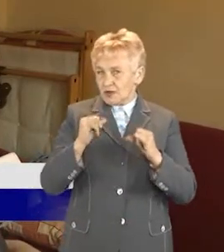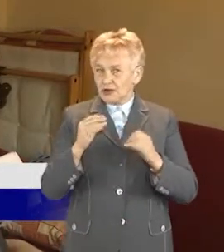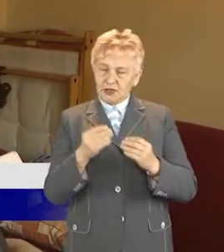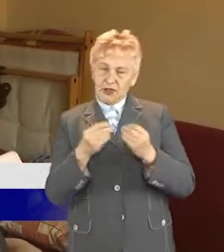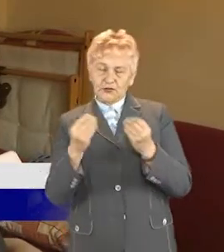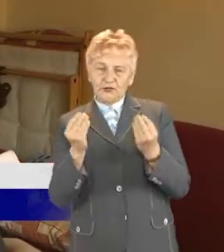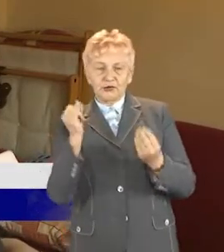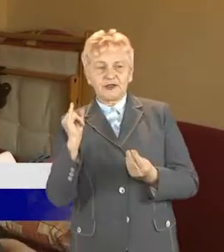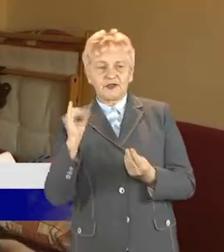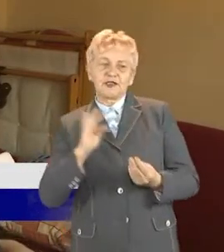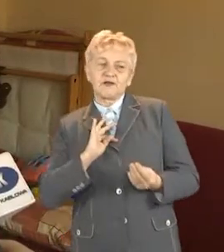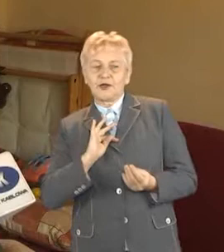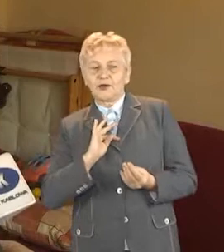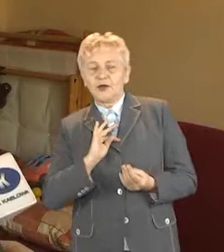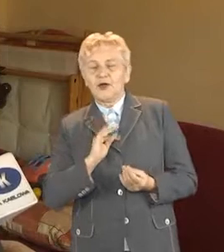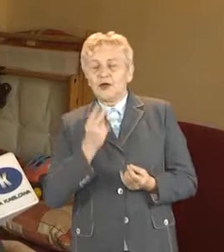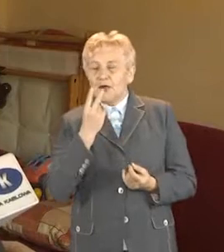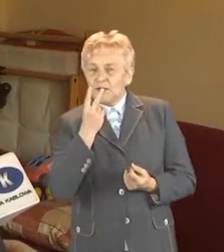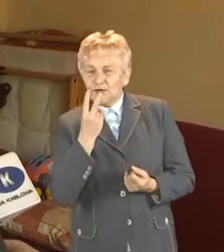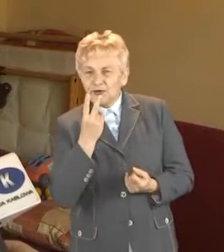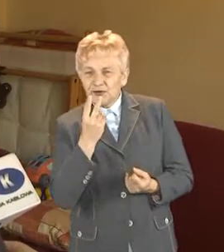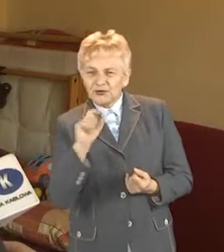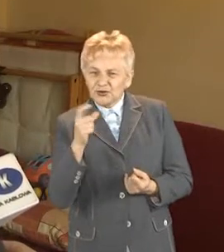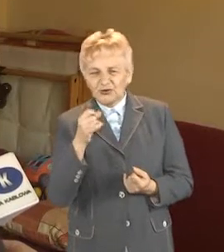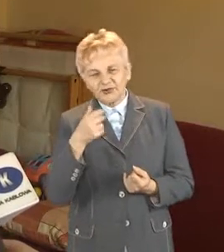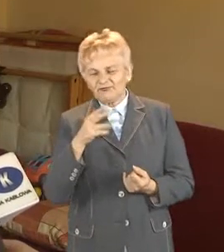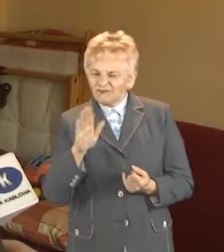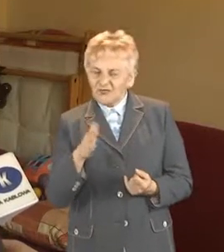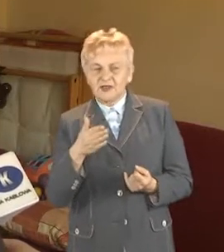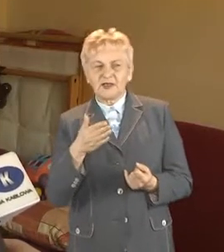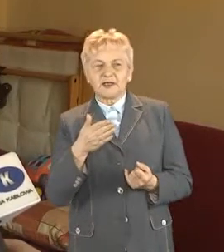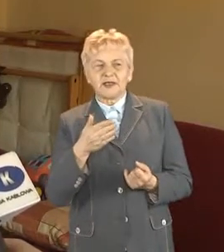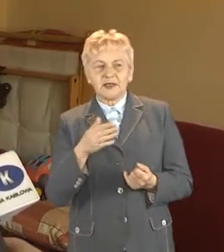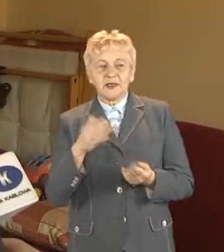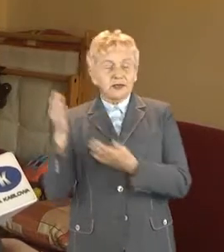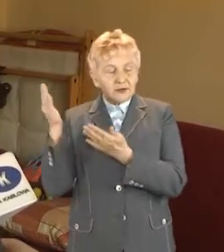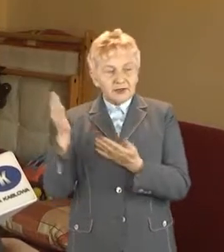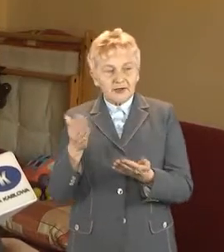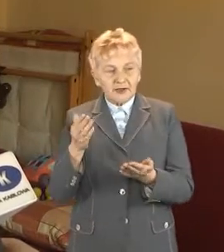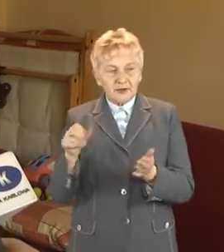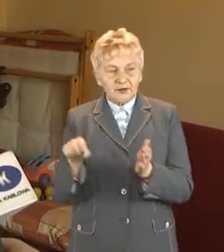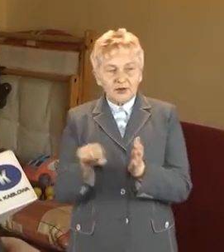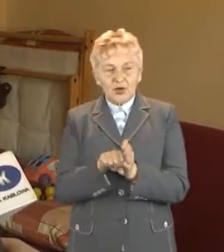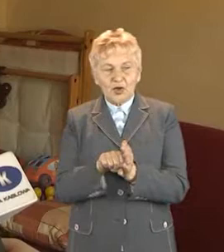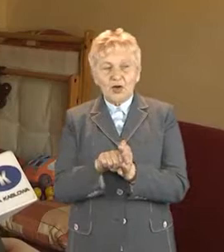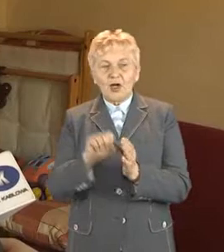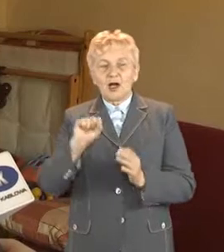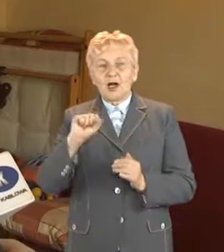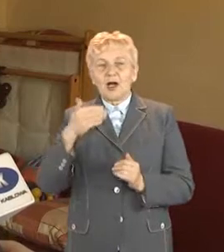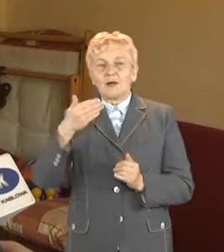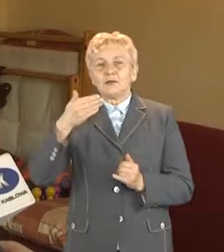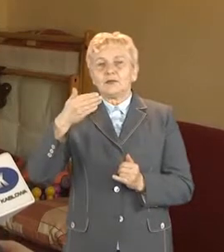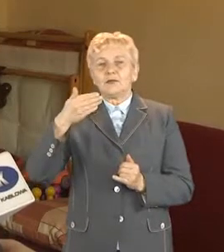zaniepokojeni rozwojem swojego dziecka, którzy widzą jakieś nieprawidłowości. Zapraszamy do